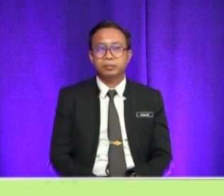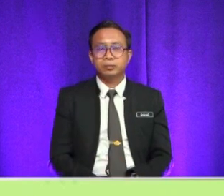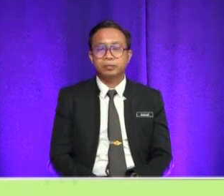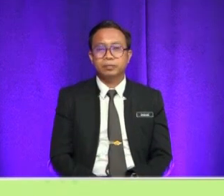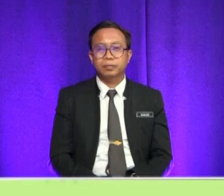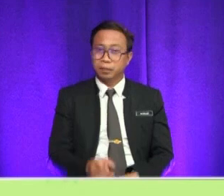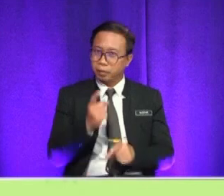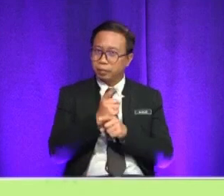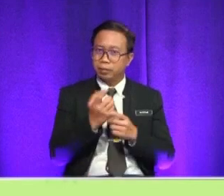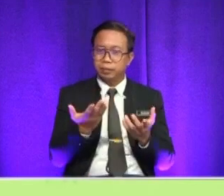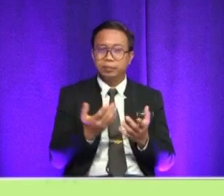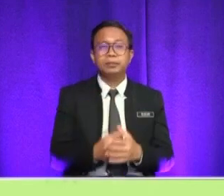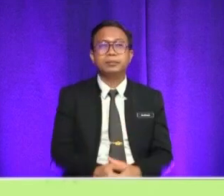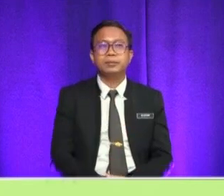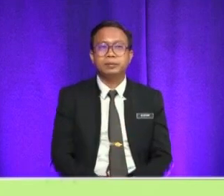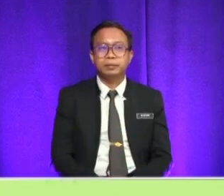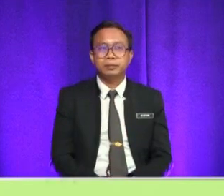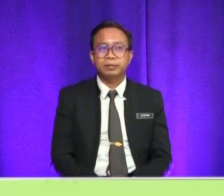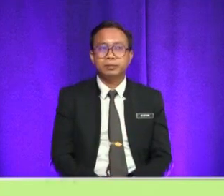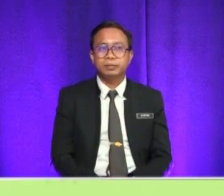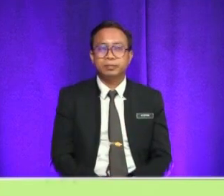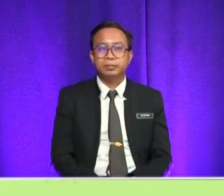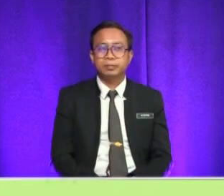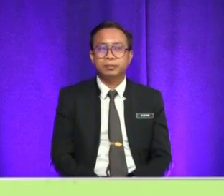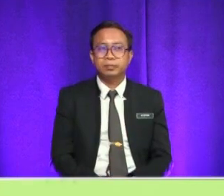Ayo. Cakap apa betul-betul?